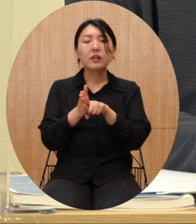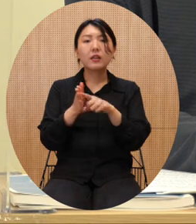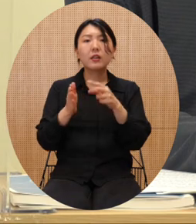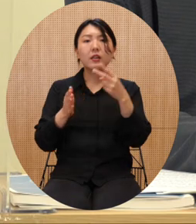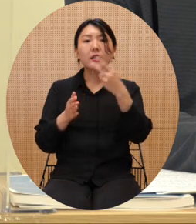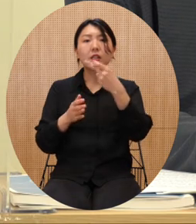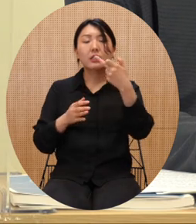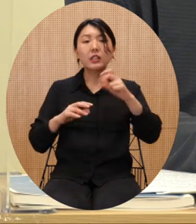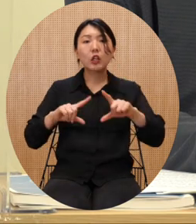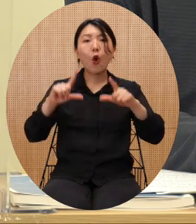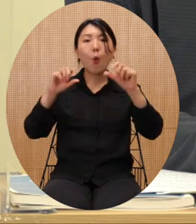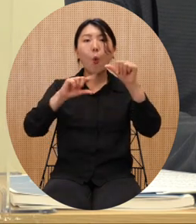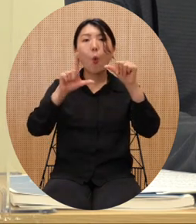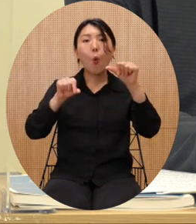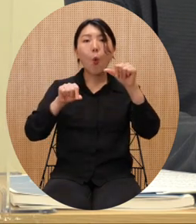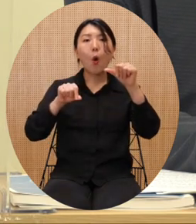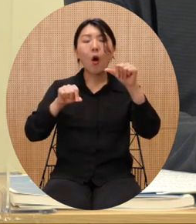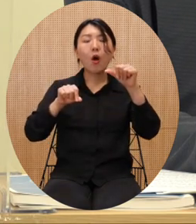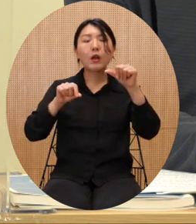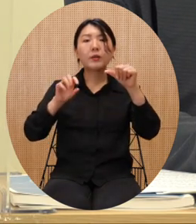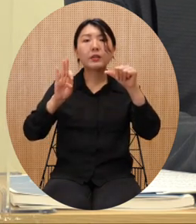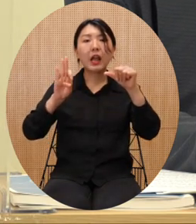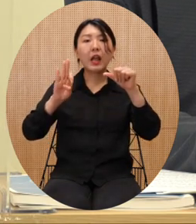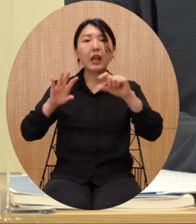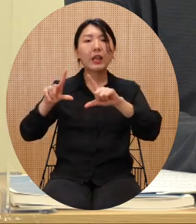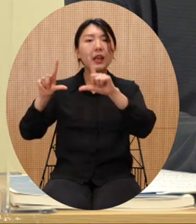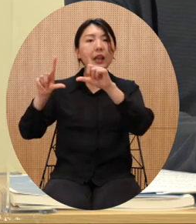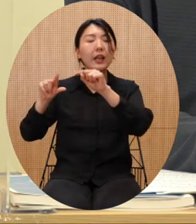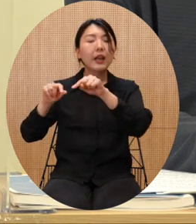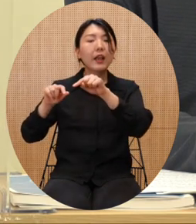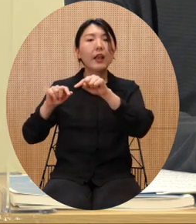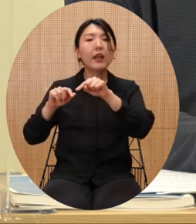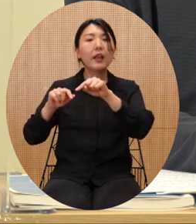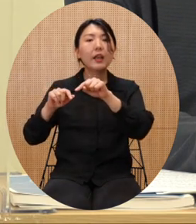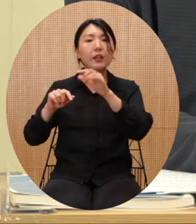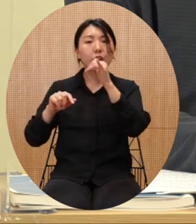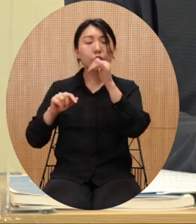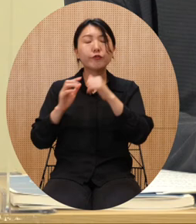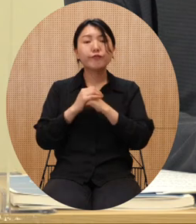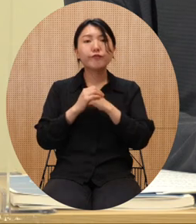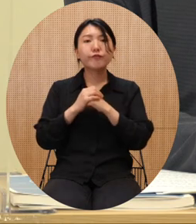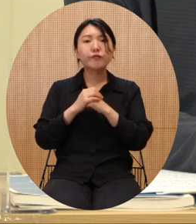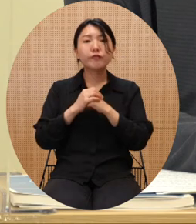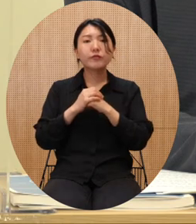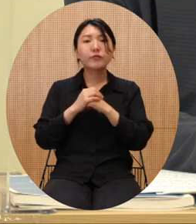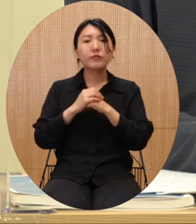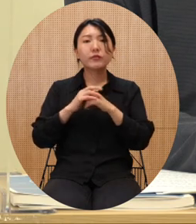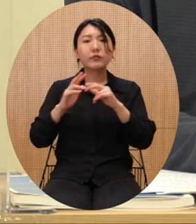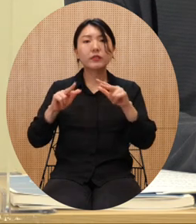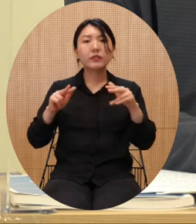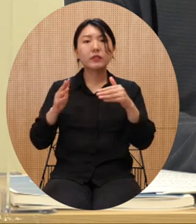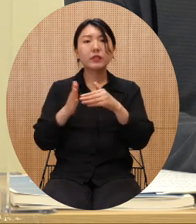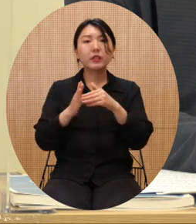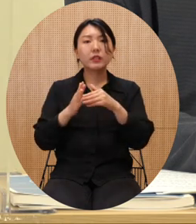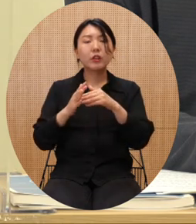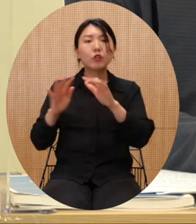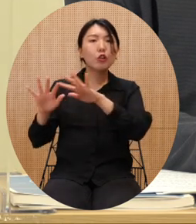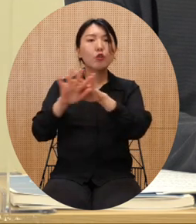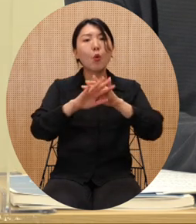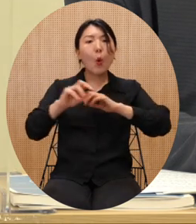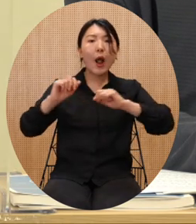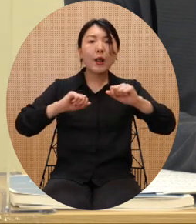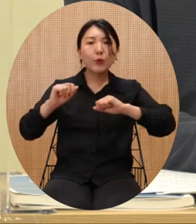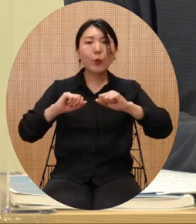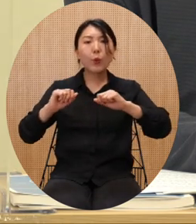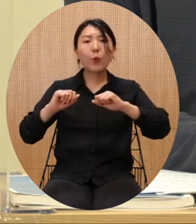첫 집다회가 2017년 5월 14일 날 있었습니다. 그런데 그동안 이제 저희가